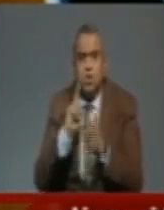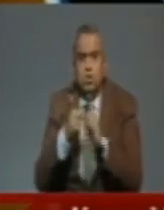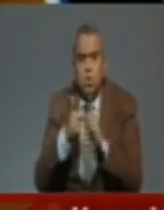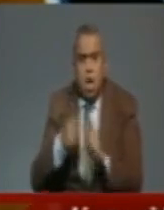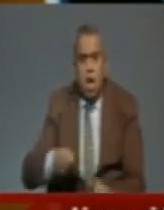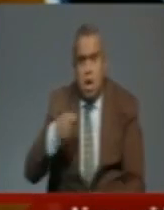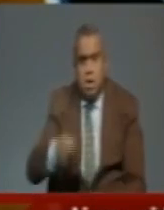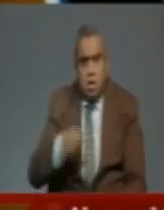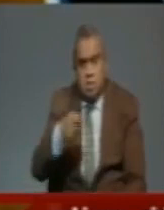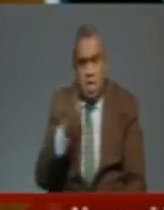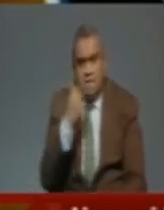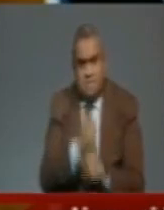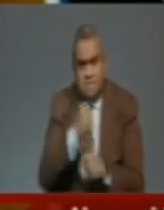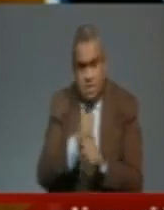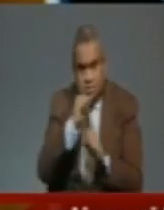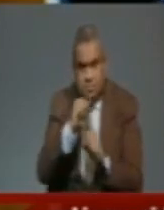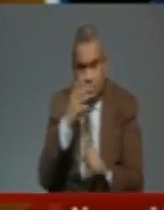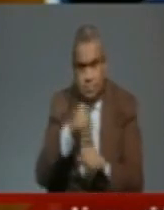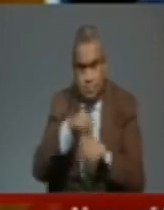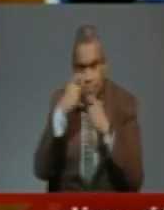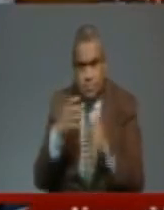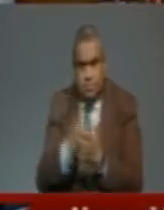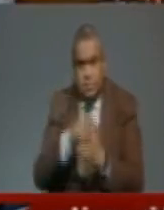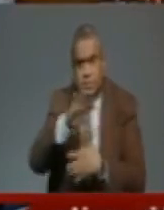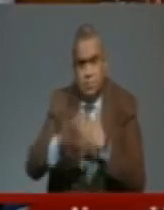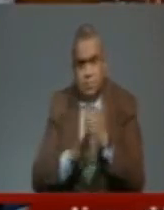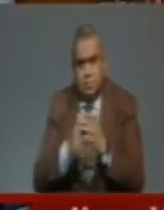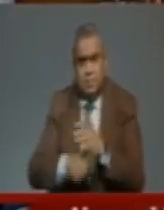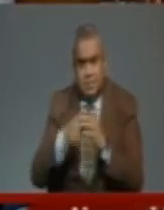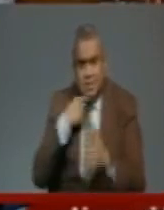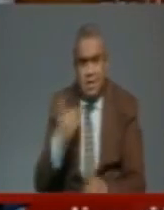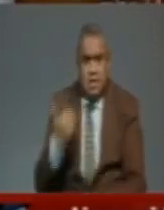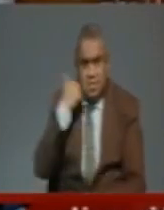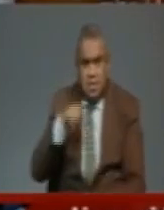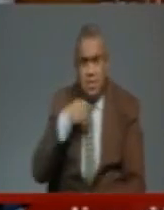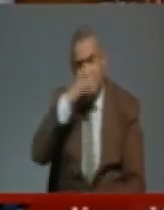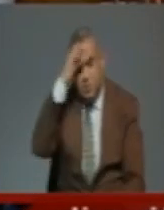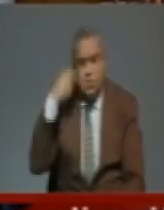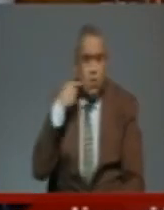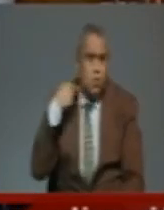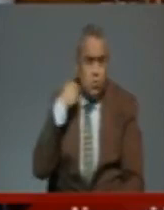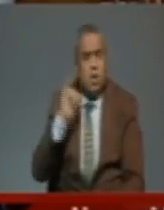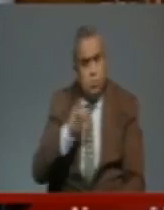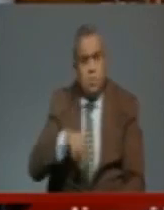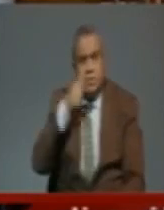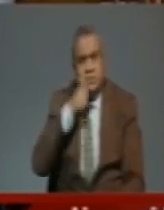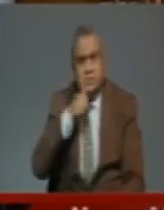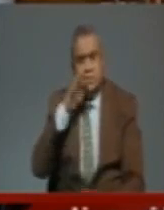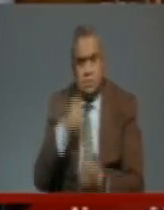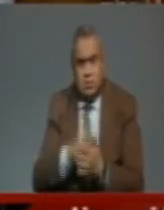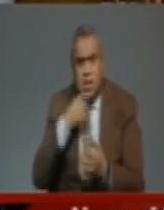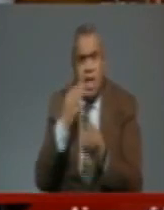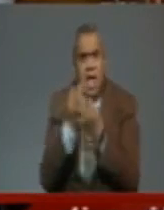لو كان ده مش موجود كانت الدولارات دي كلها كانت توفرت للبلد، ولكن يعني قدر الله ما شاء فعل حلينا المشكله مع اشقائنا